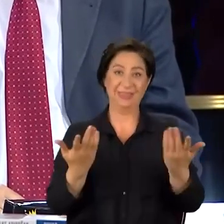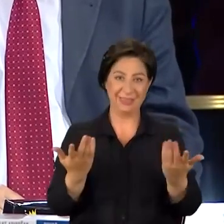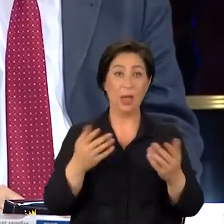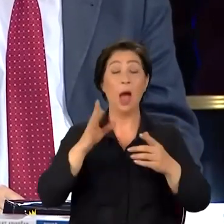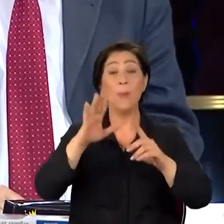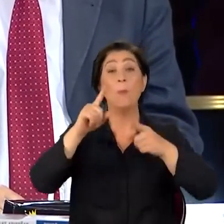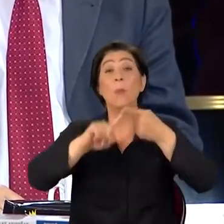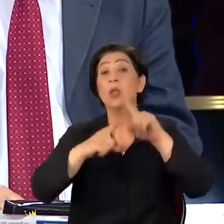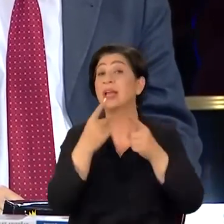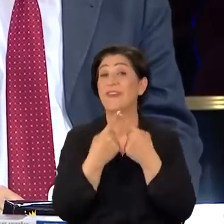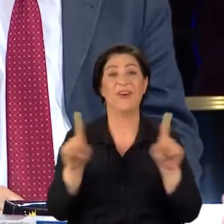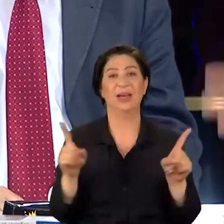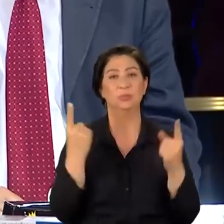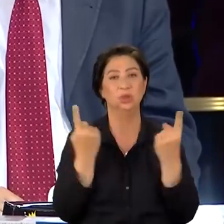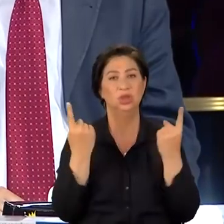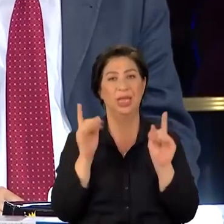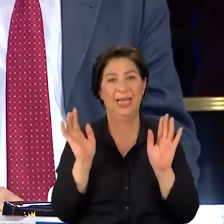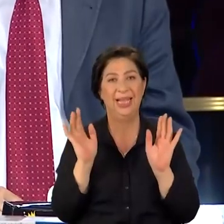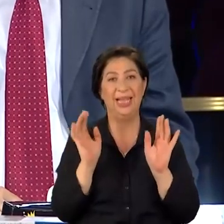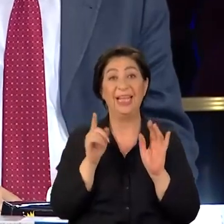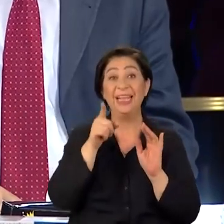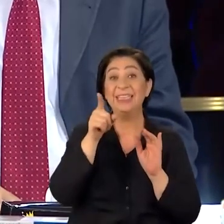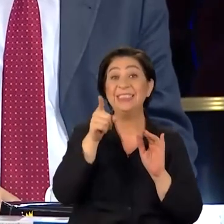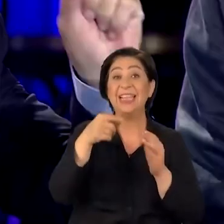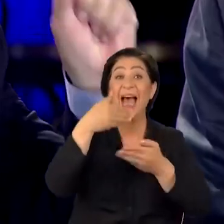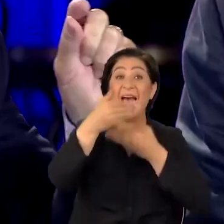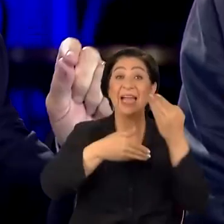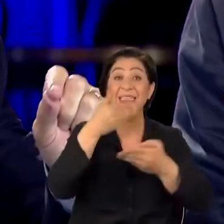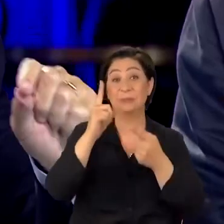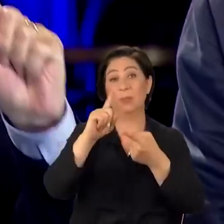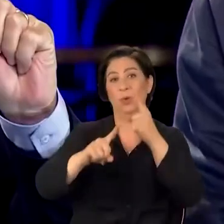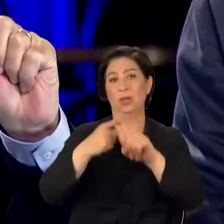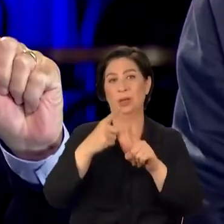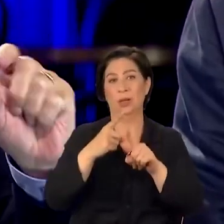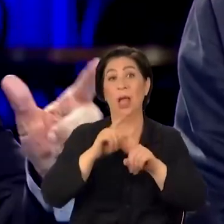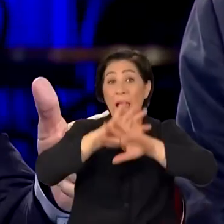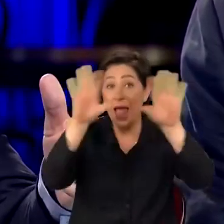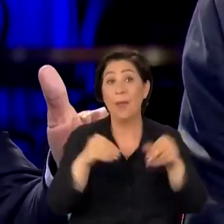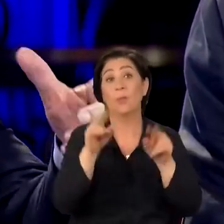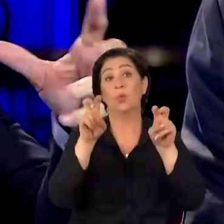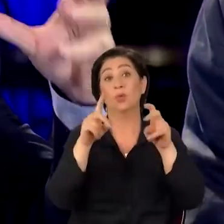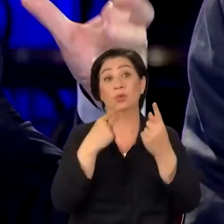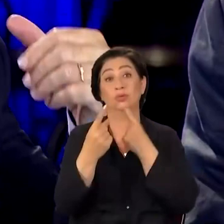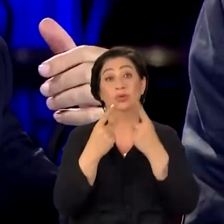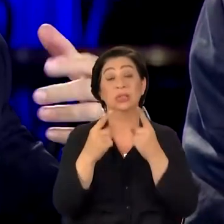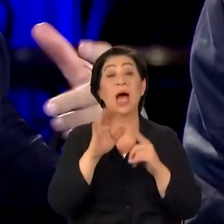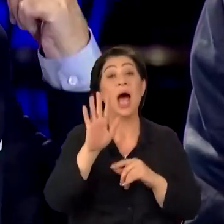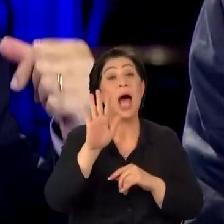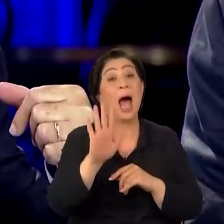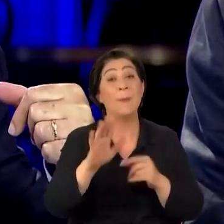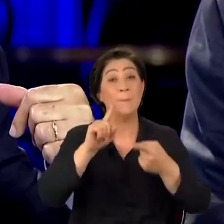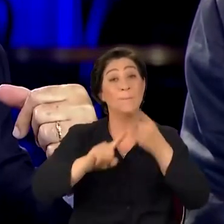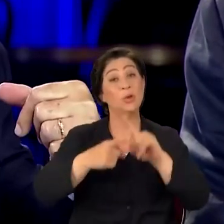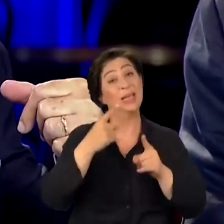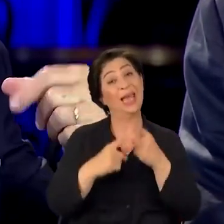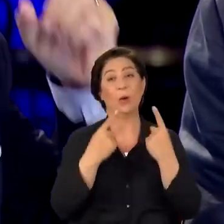politika başka bir şey. Evet. Mesela sizin anlattığınız da bir politika. Hepsinden konuşmak istiyoruz. Tabii. Hepsinden ama konuşalım. Bence politikayı